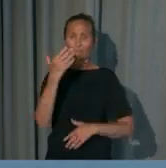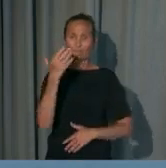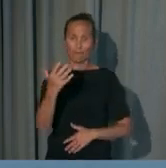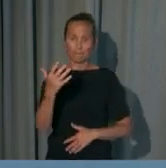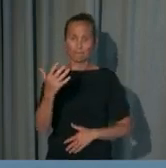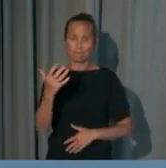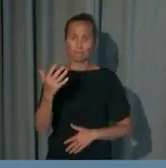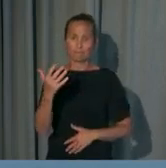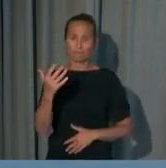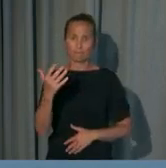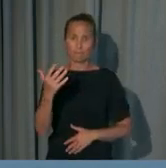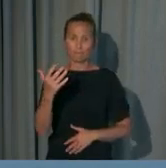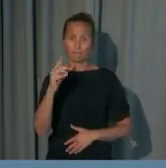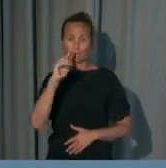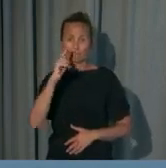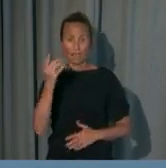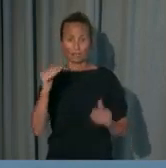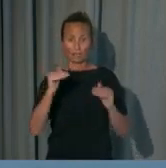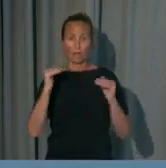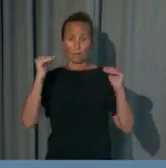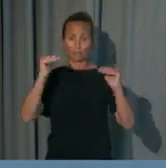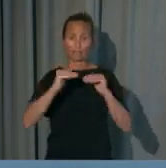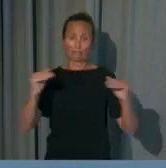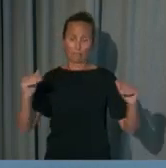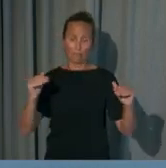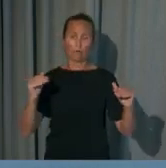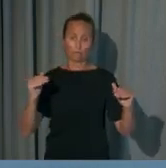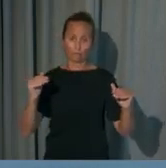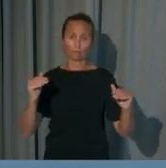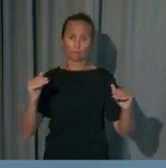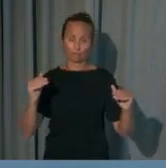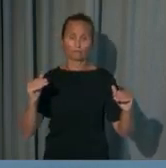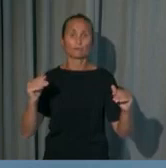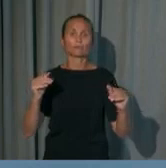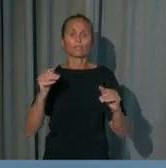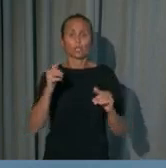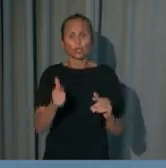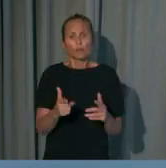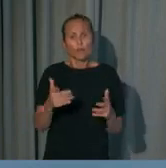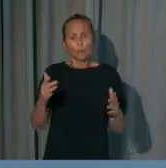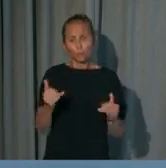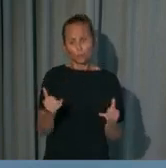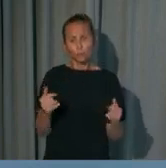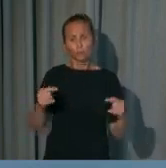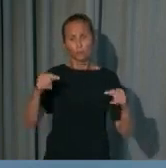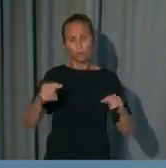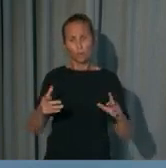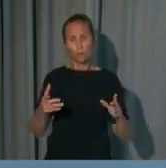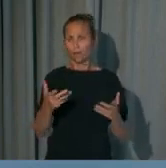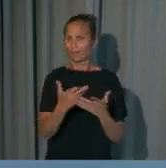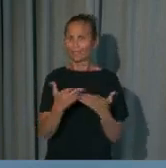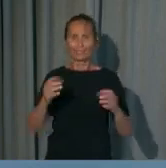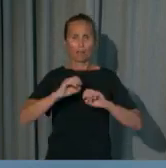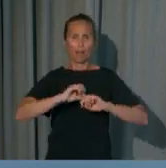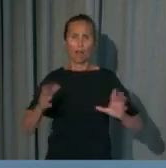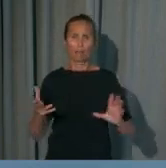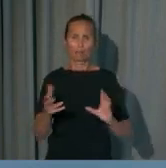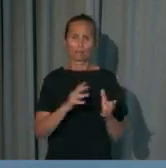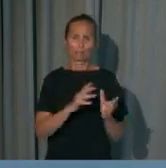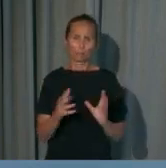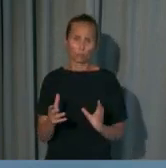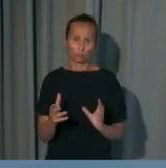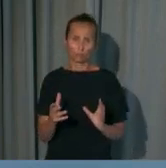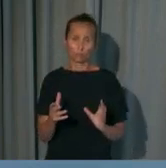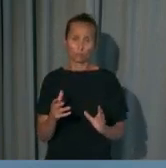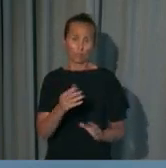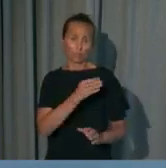5, som er det øverste nivået. Det gjøres fordi vi står i en uavklart situasjon.